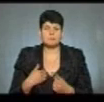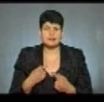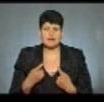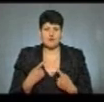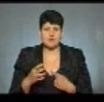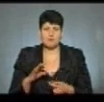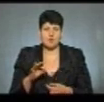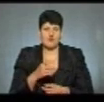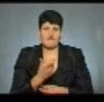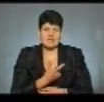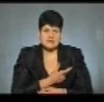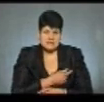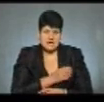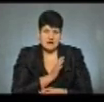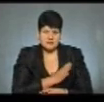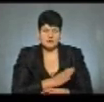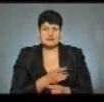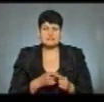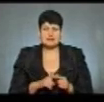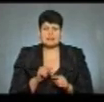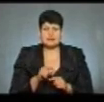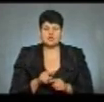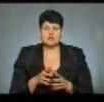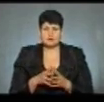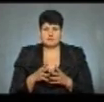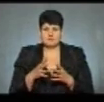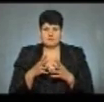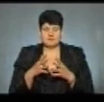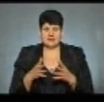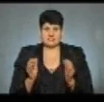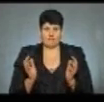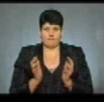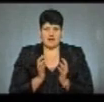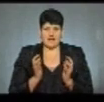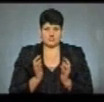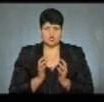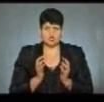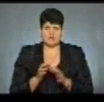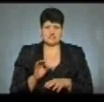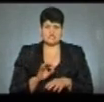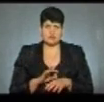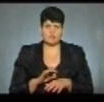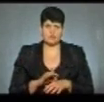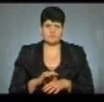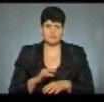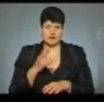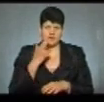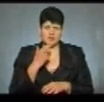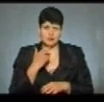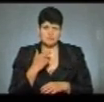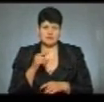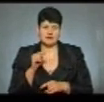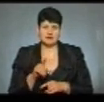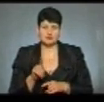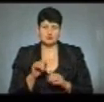про вакцинацію, так, тому що це безумовно те, що найбільше вбереже від захворюваності на грип, те,